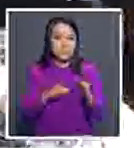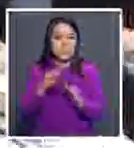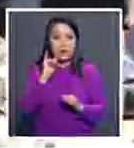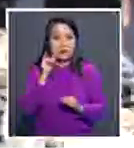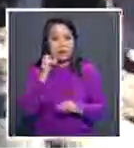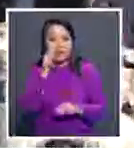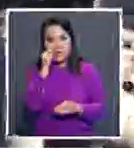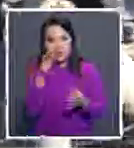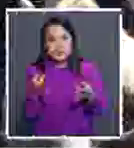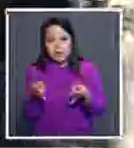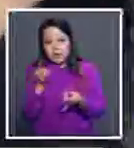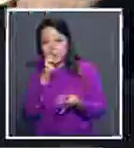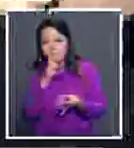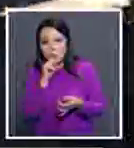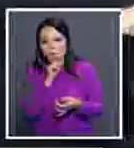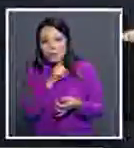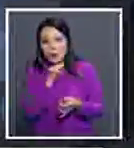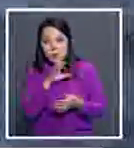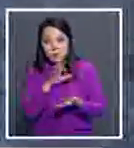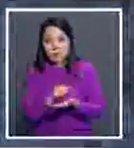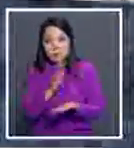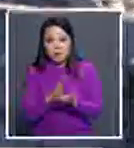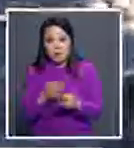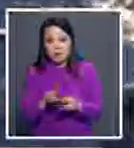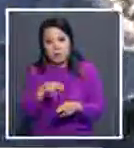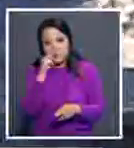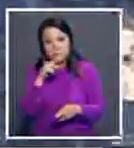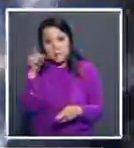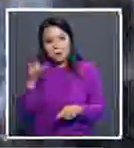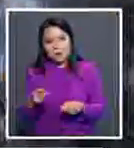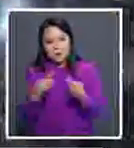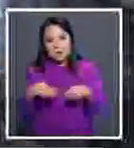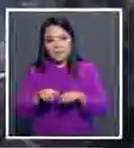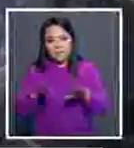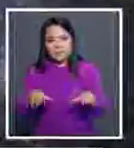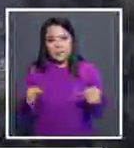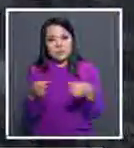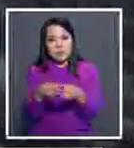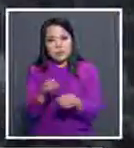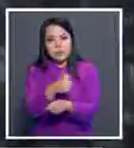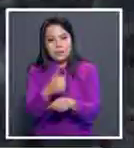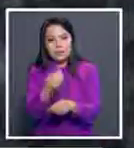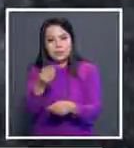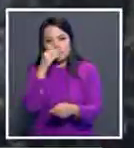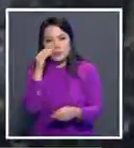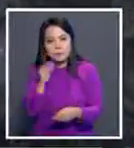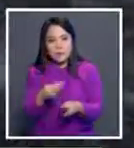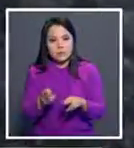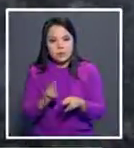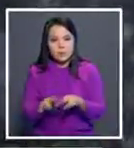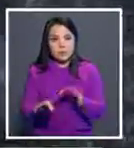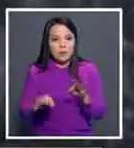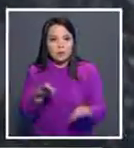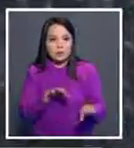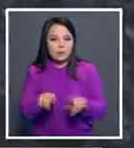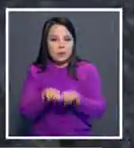құбырынан шикі мұнайды ұрлаумен айналысады. Қазіргі таңда күдіктіге ұйымдасқан топ құрды және оған басшылық жасады деген айып тағылып, іс